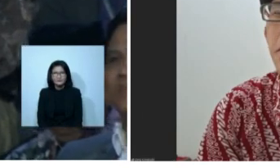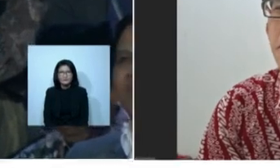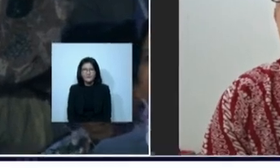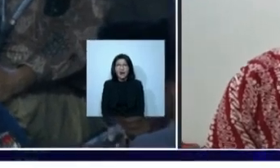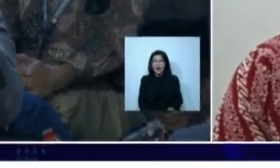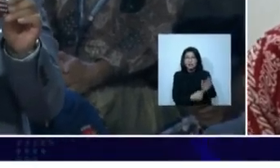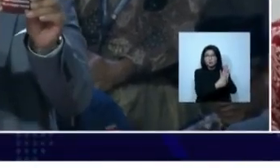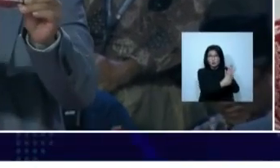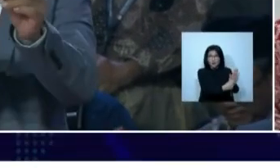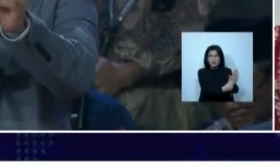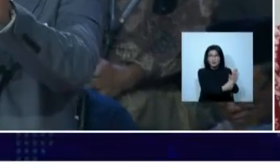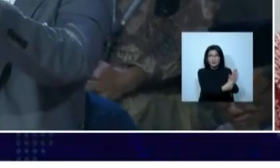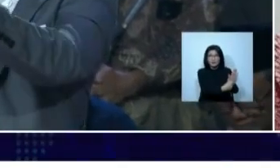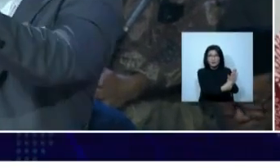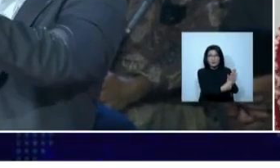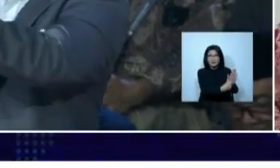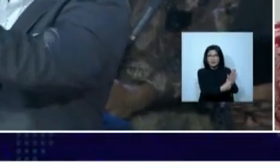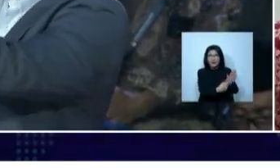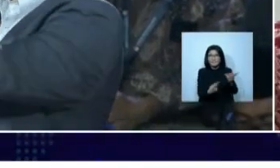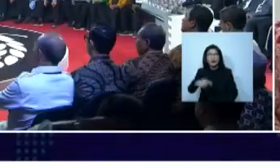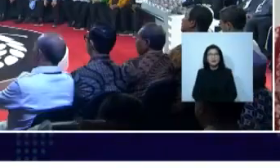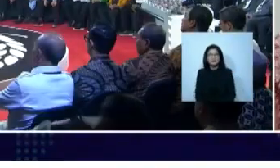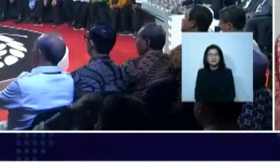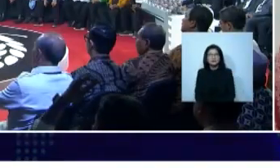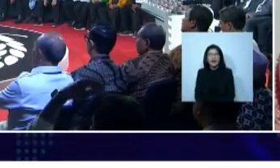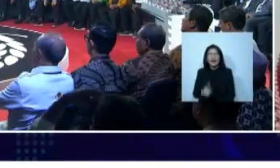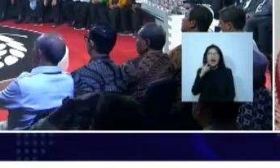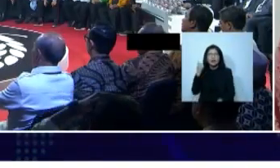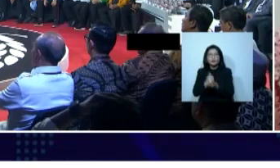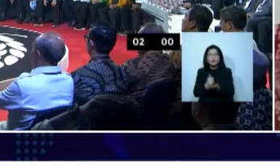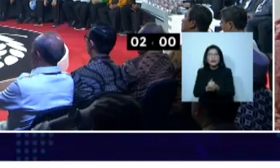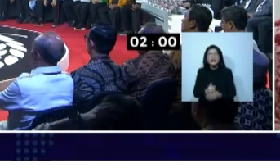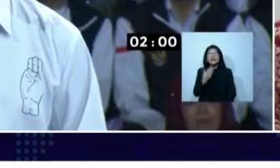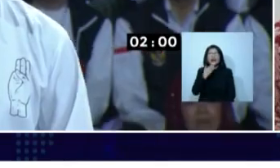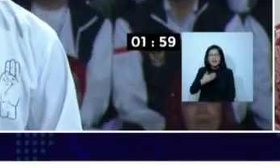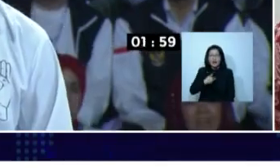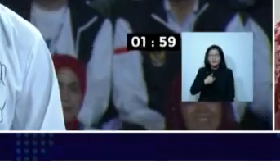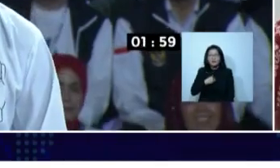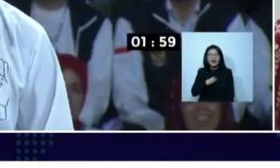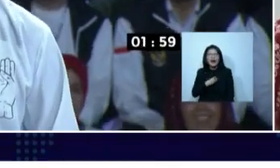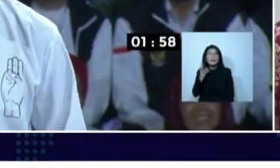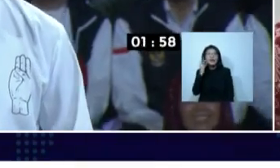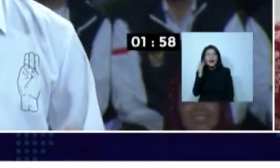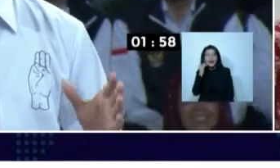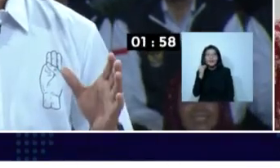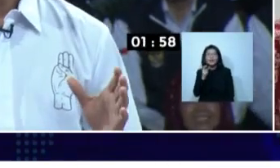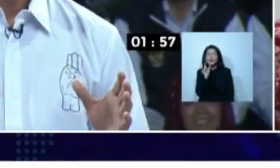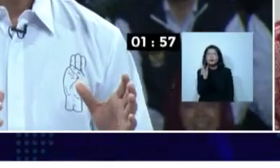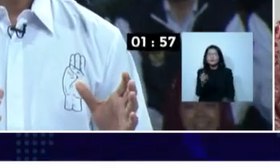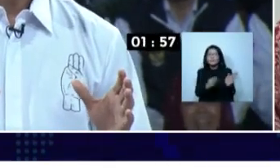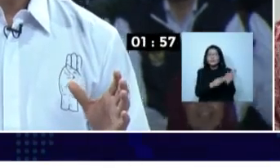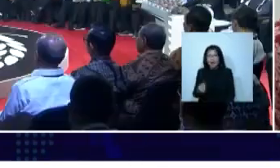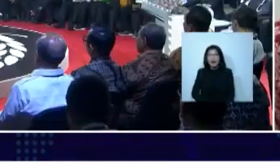Oke. Untuk kedepannya sebelum kita bahas soal debat capres nanti, kan ada debat cawapres nih, Jumat pekan depan,